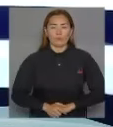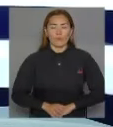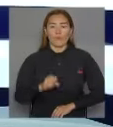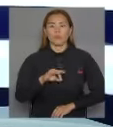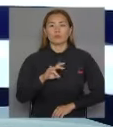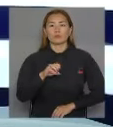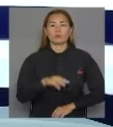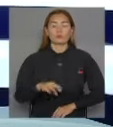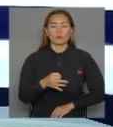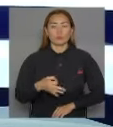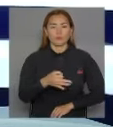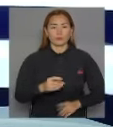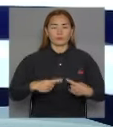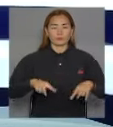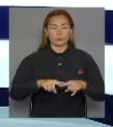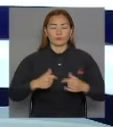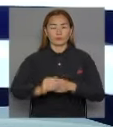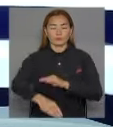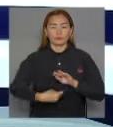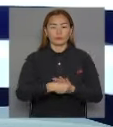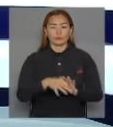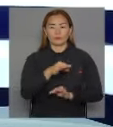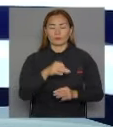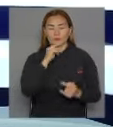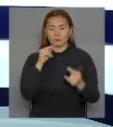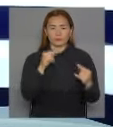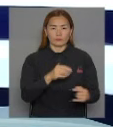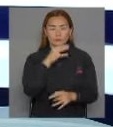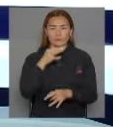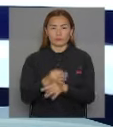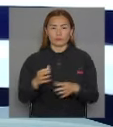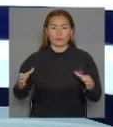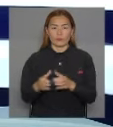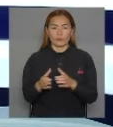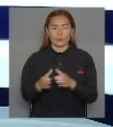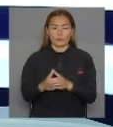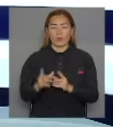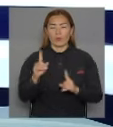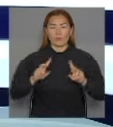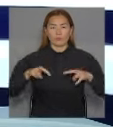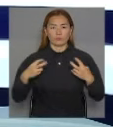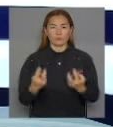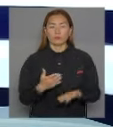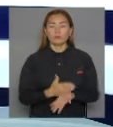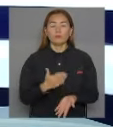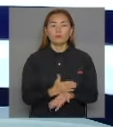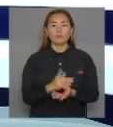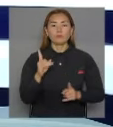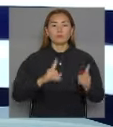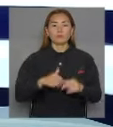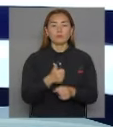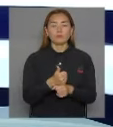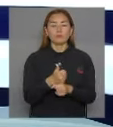Аманат партиясы Атырау облыстық филиалы жанындағы сыбайлас жемқорлыққа қарсы іс-қимыл жөніндегі кеңестің кезекті отырысы өткен болатын. Жиынның